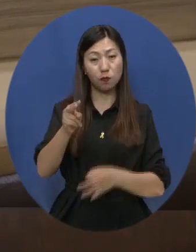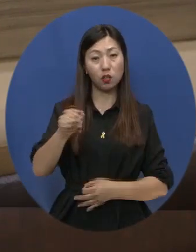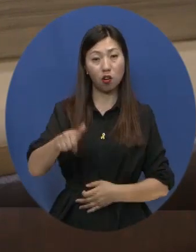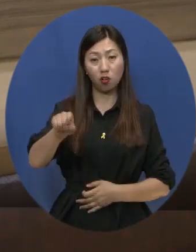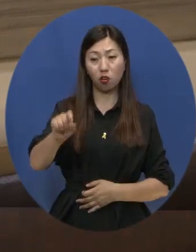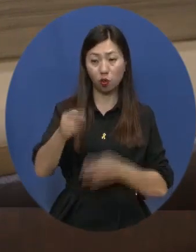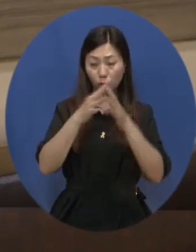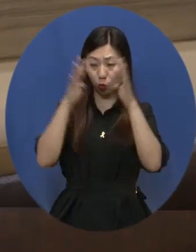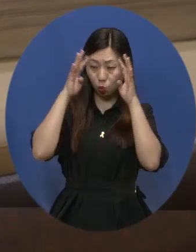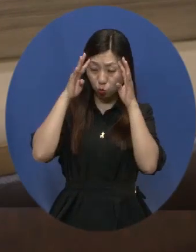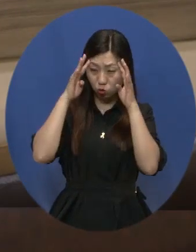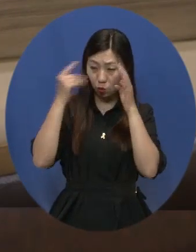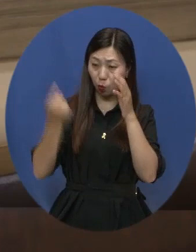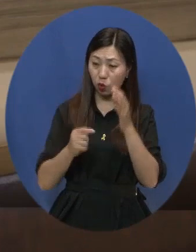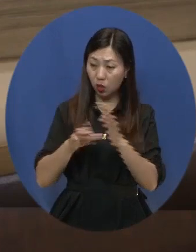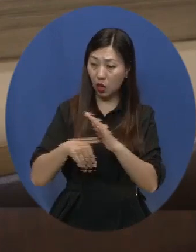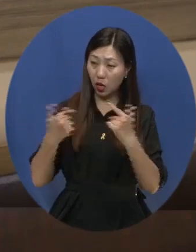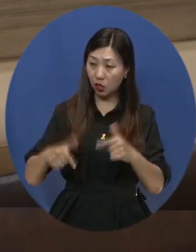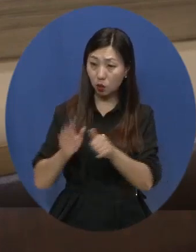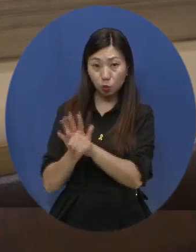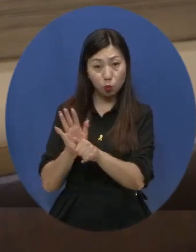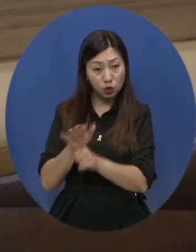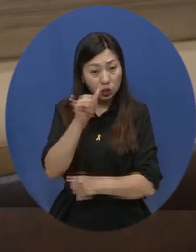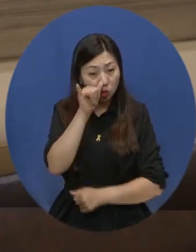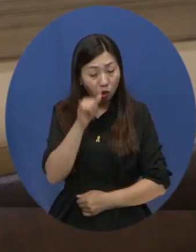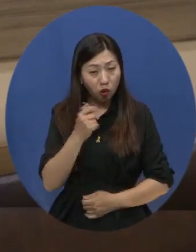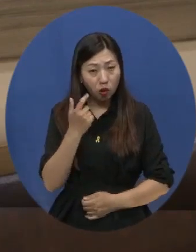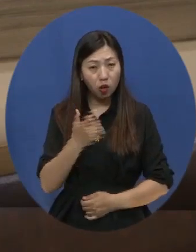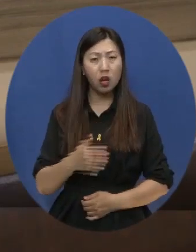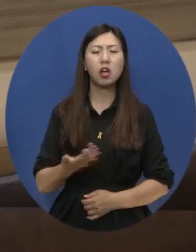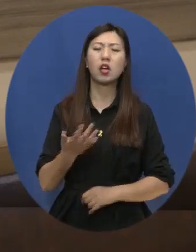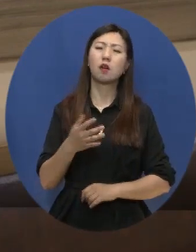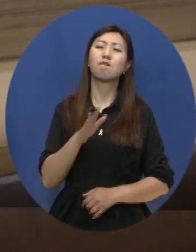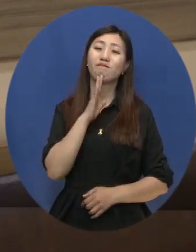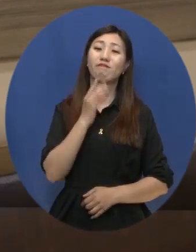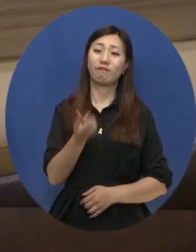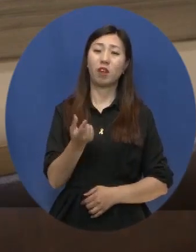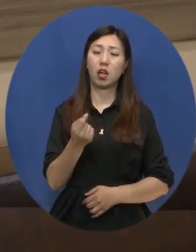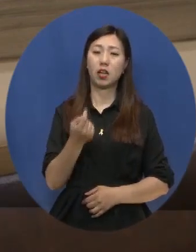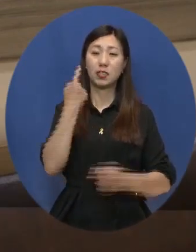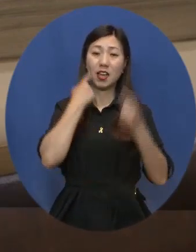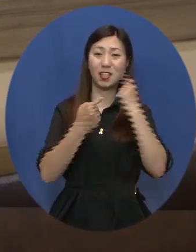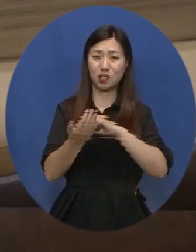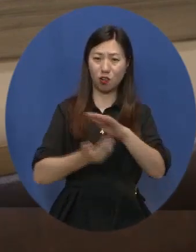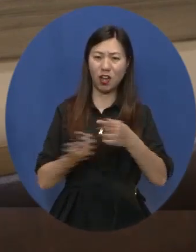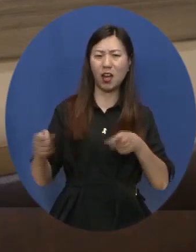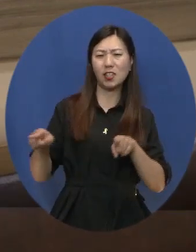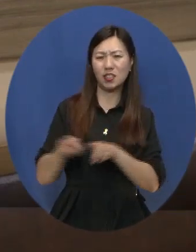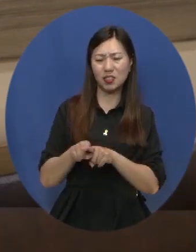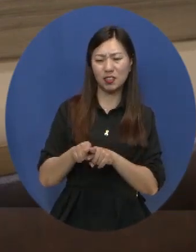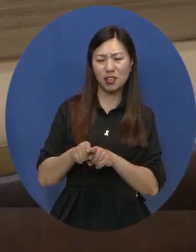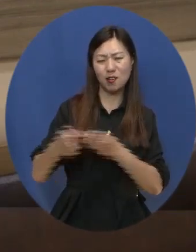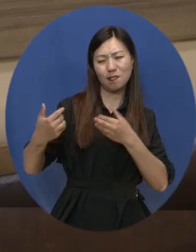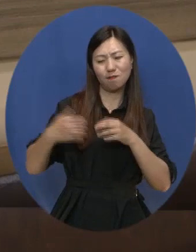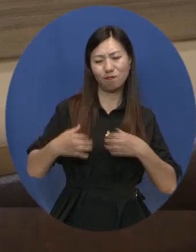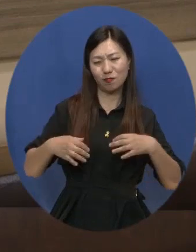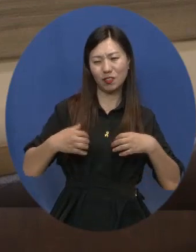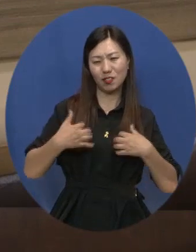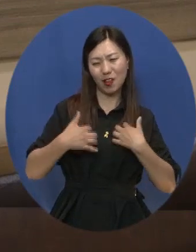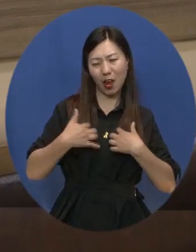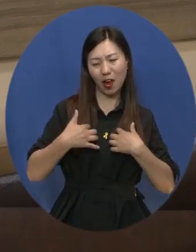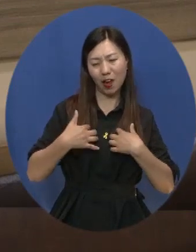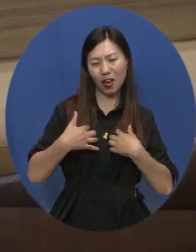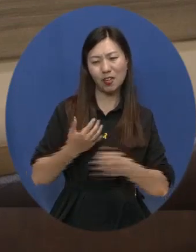거예요? 네, 그렇죠. 아무래도 다치시기 전까지는 이제 같이 이제 장난도 치고 출근을 같이